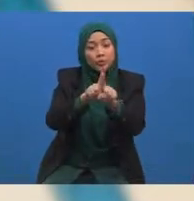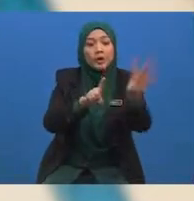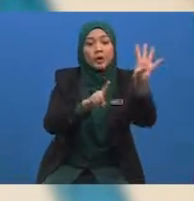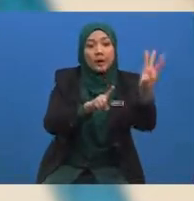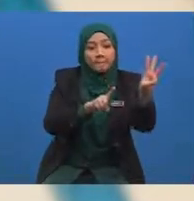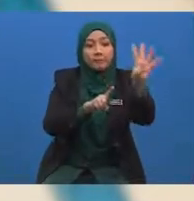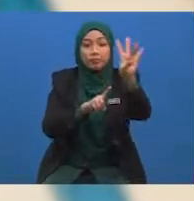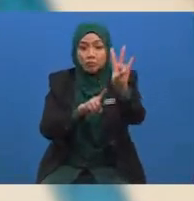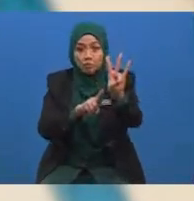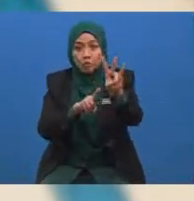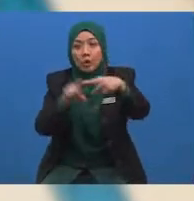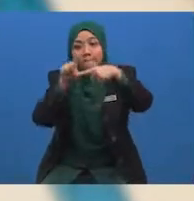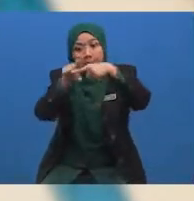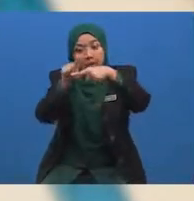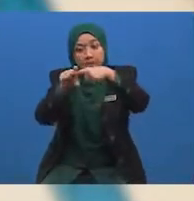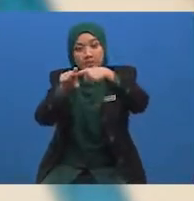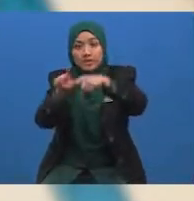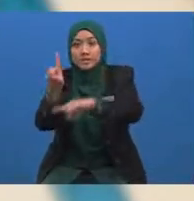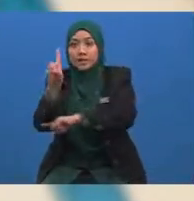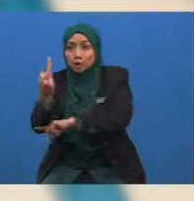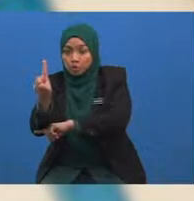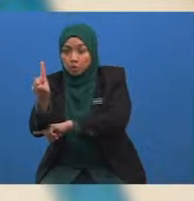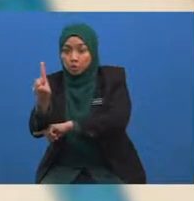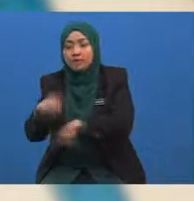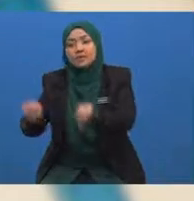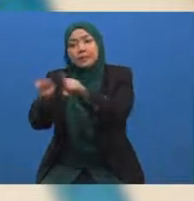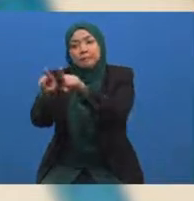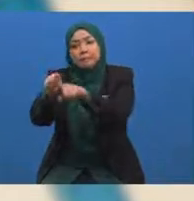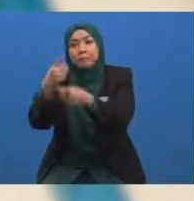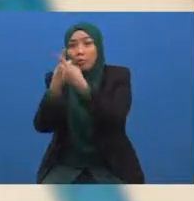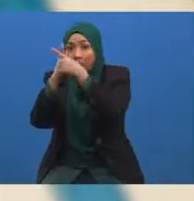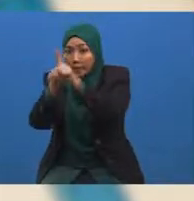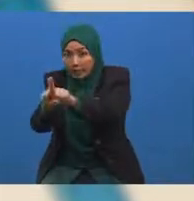67 bahagi 1 sama dengan 67.